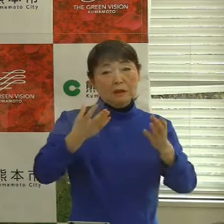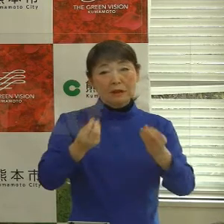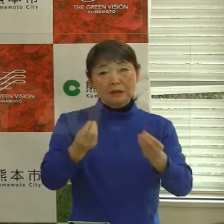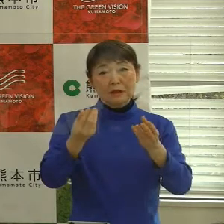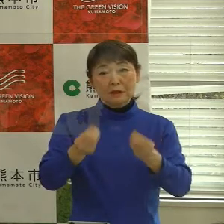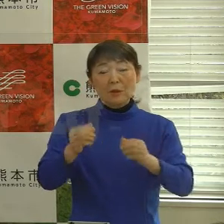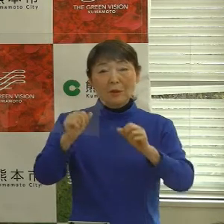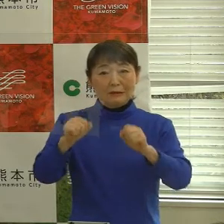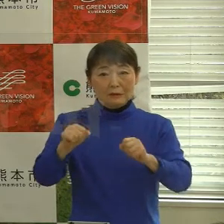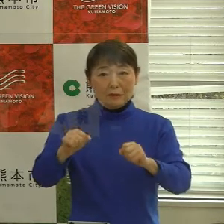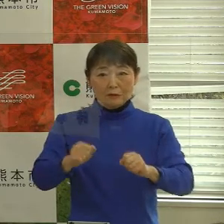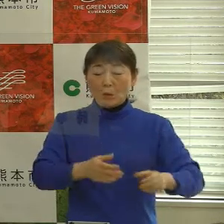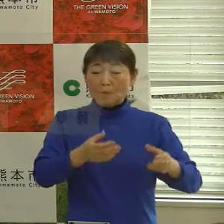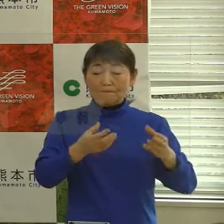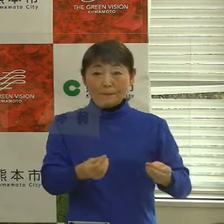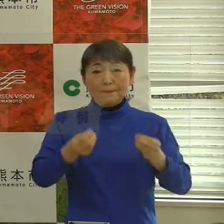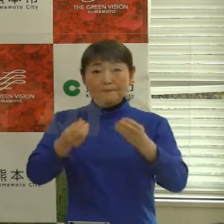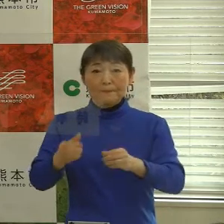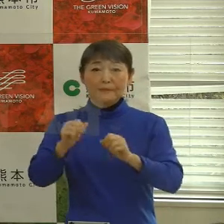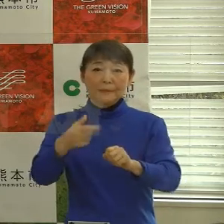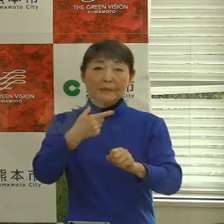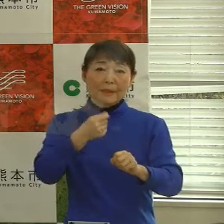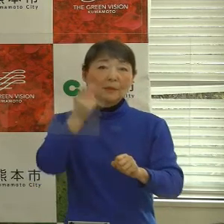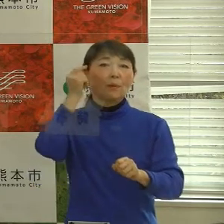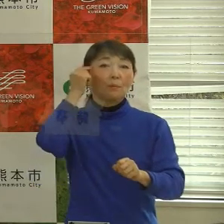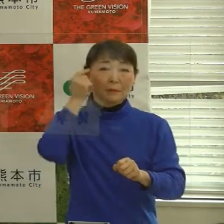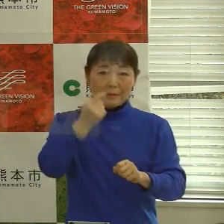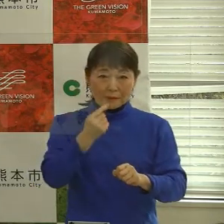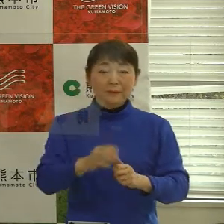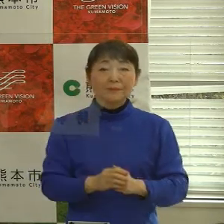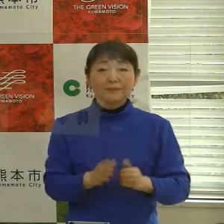こは徹底をしていきたいというふうに思っています。